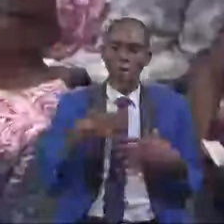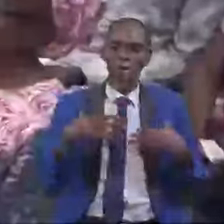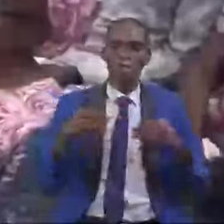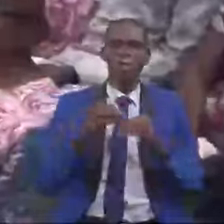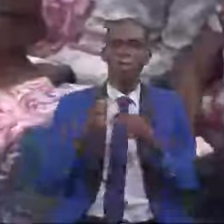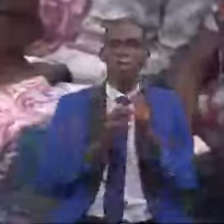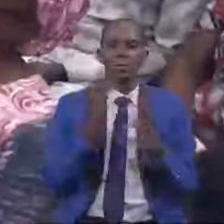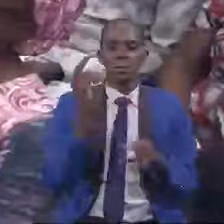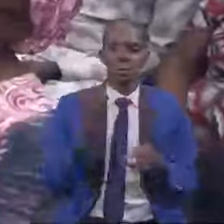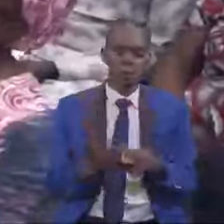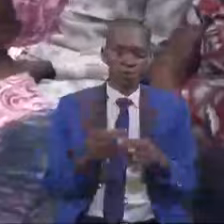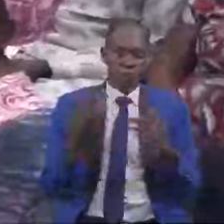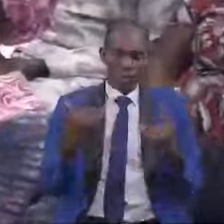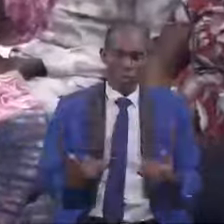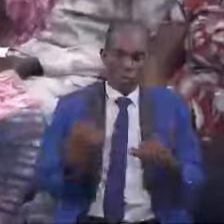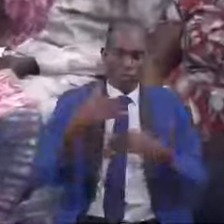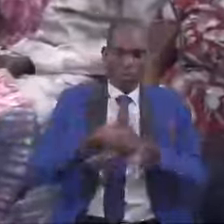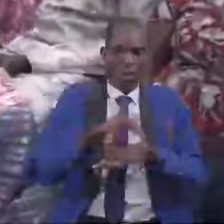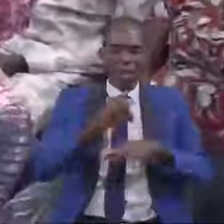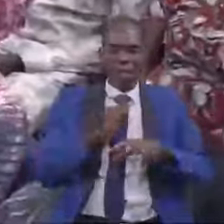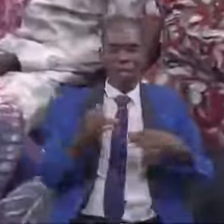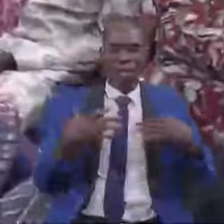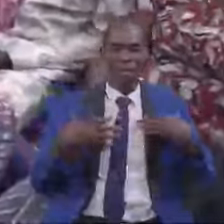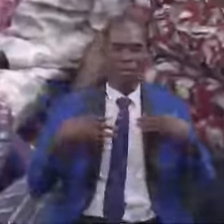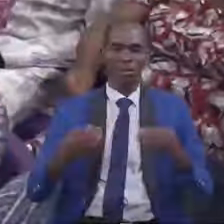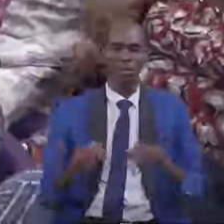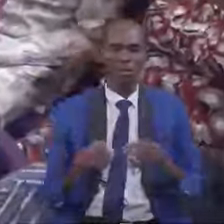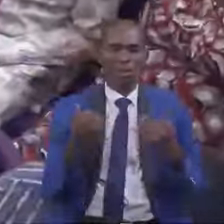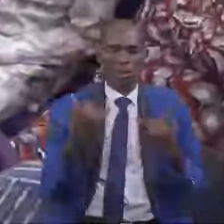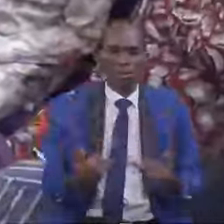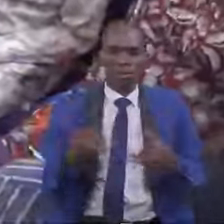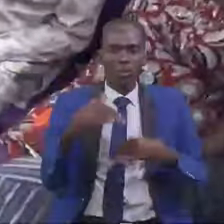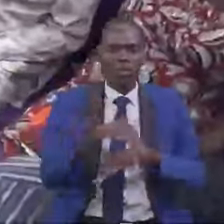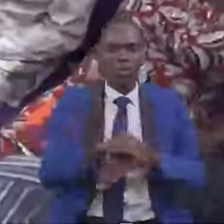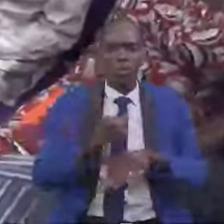je serai guéri. Il faut le dire, ce soir, je suis guéri.